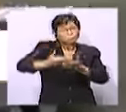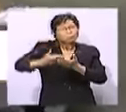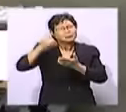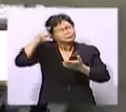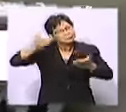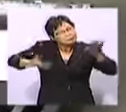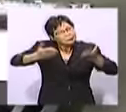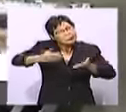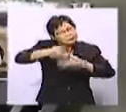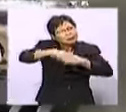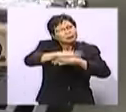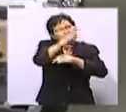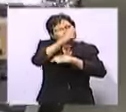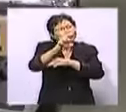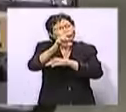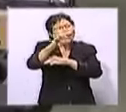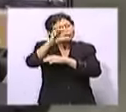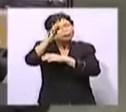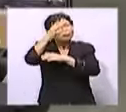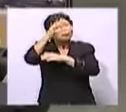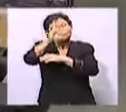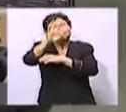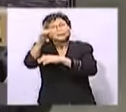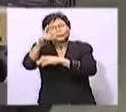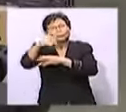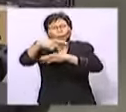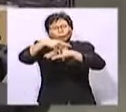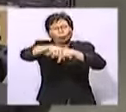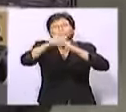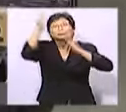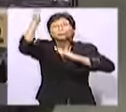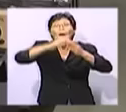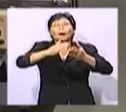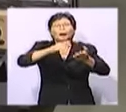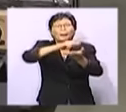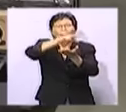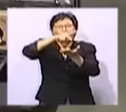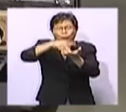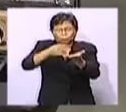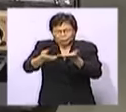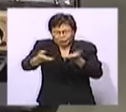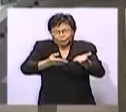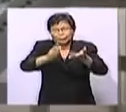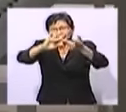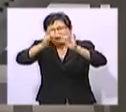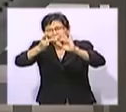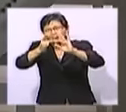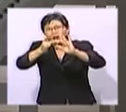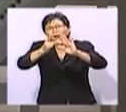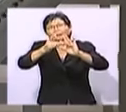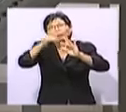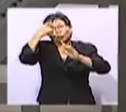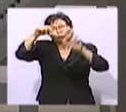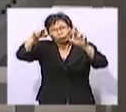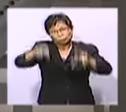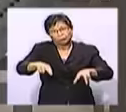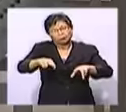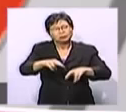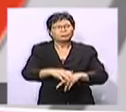menjadikan 691 pejabat pos seluruh negara sebagai pusat perkhidmatan internet rakyat.